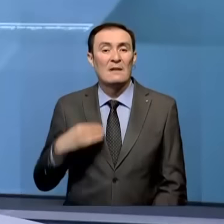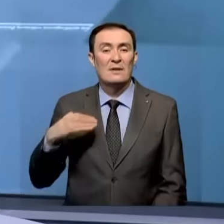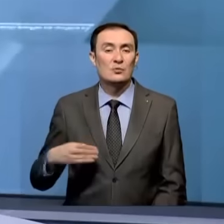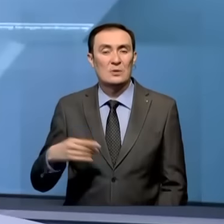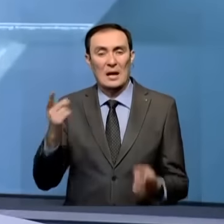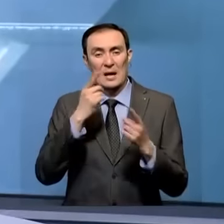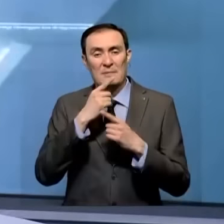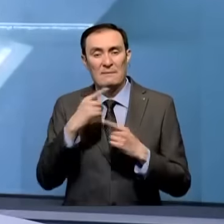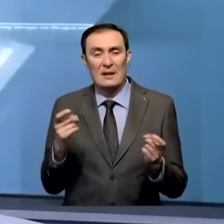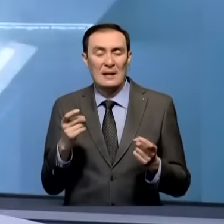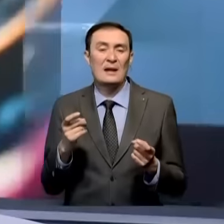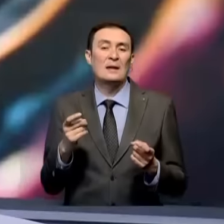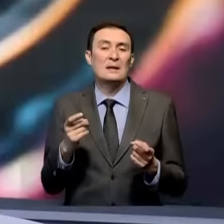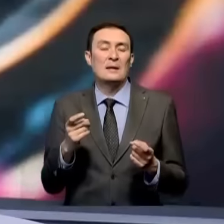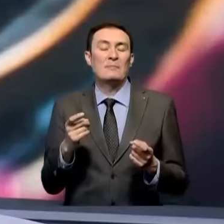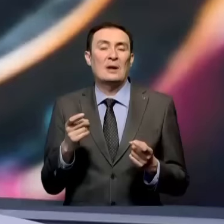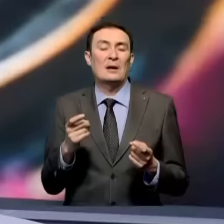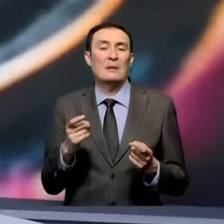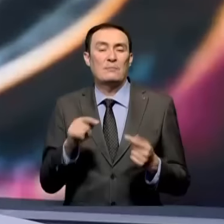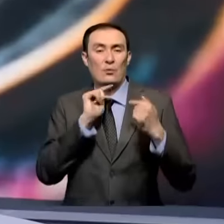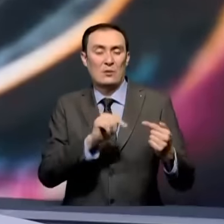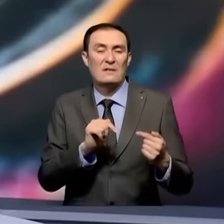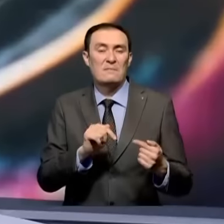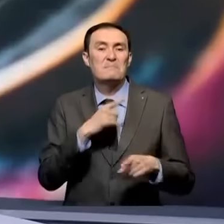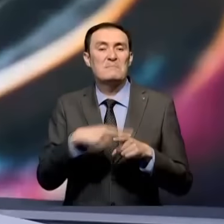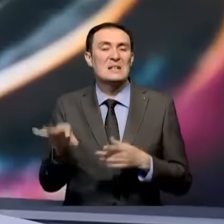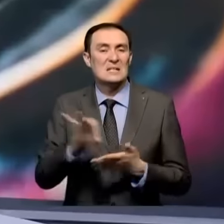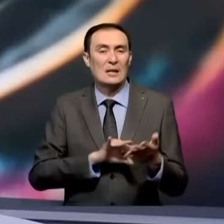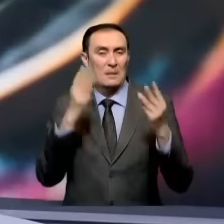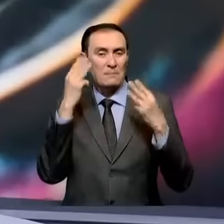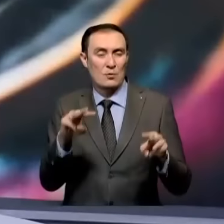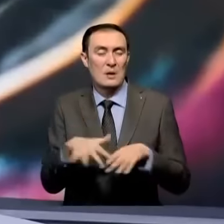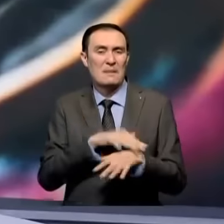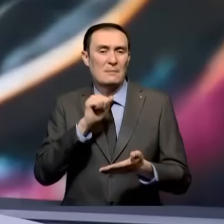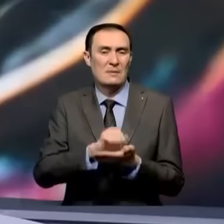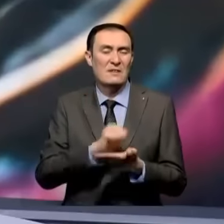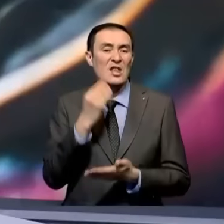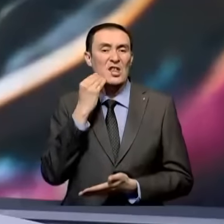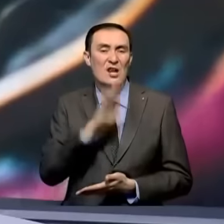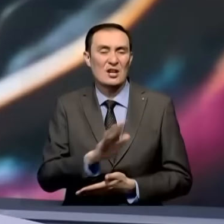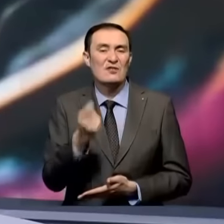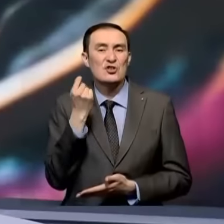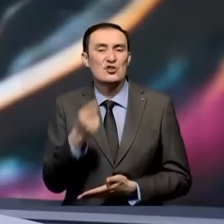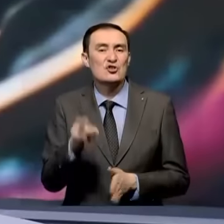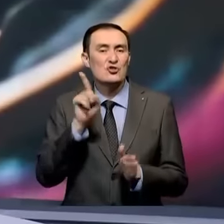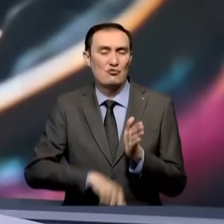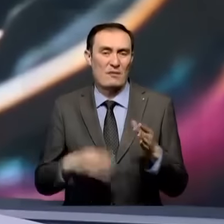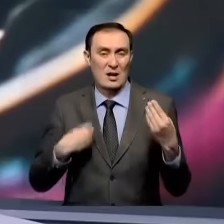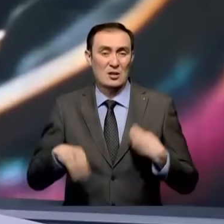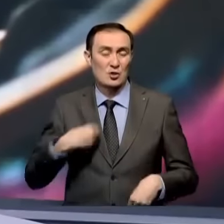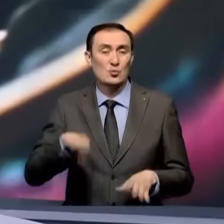Французы объявили войну так называемой быстрой моде. Первыми в мире массовое производство некачественной дешевой одежды